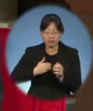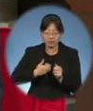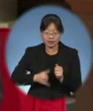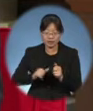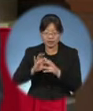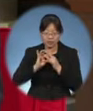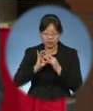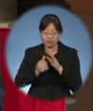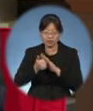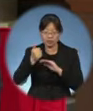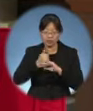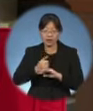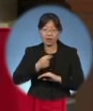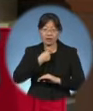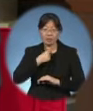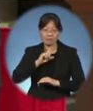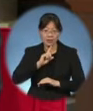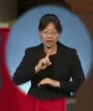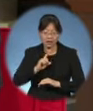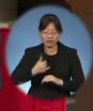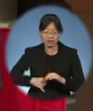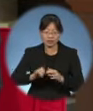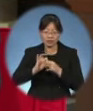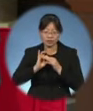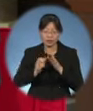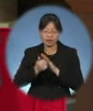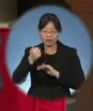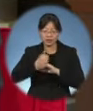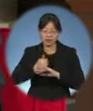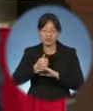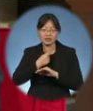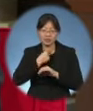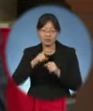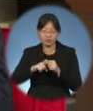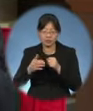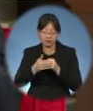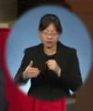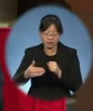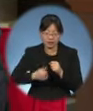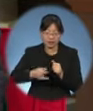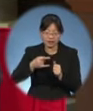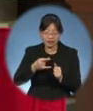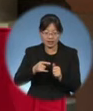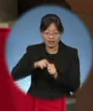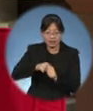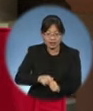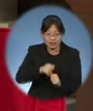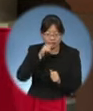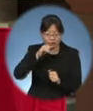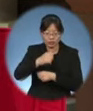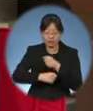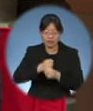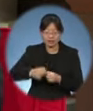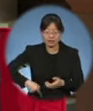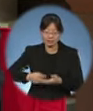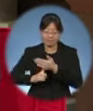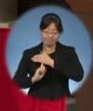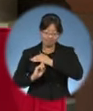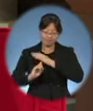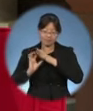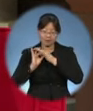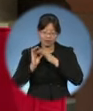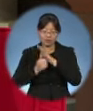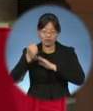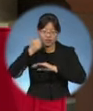아이를 통해서 성취하겠다. 그걸 아이를 통해서 성취해야 되니까 아이한테 강제하고 아이의 자유의지를 꺾어서라도 그걸